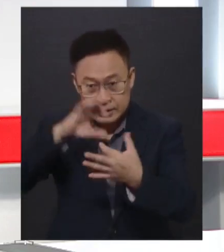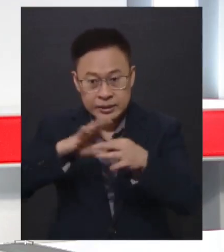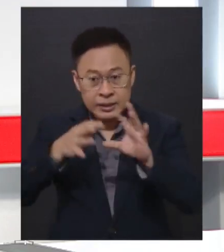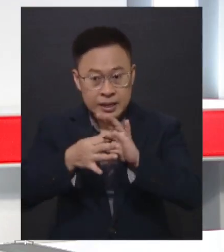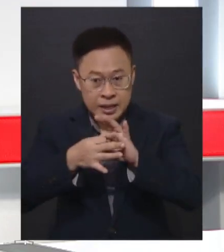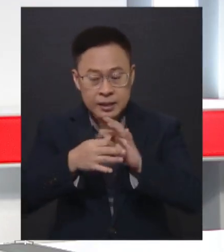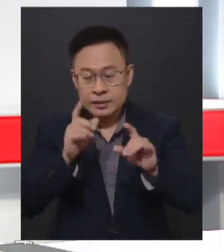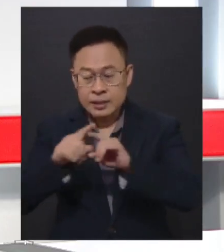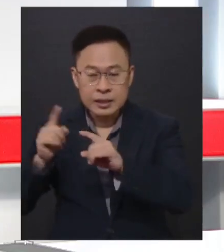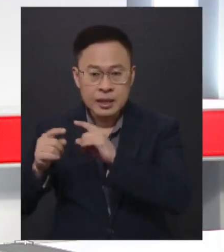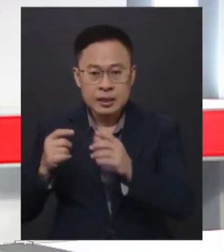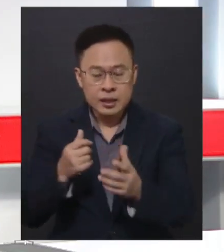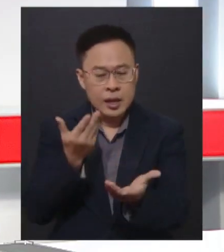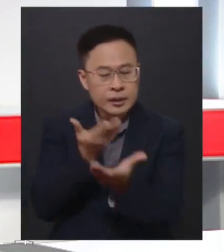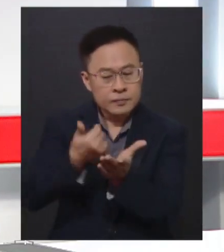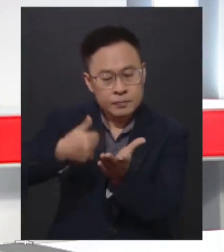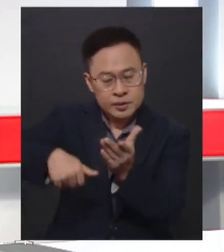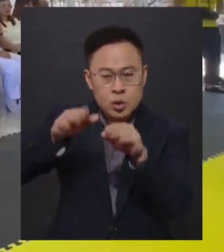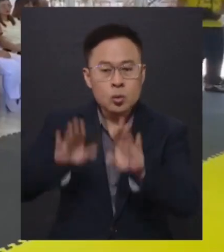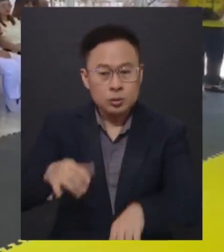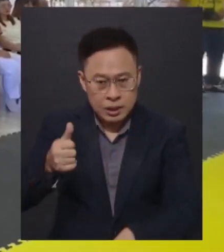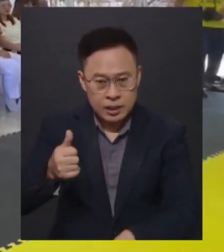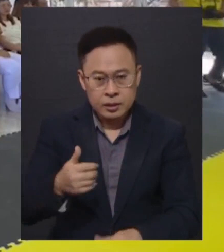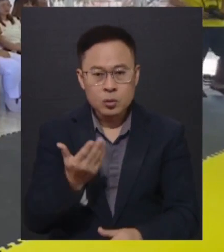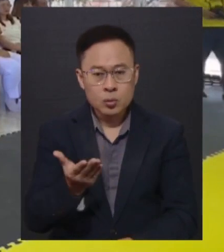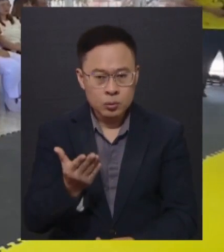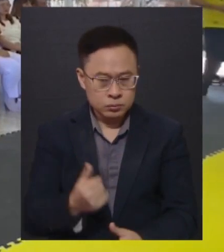ปถึงค่าการศึกษาบุตรด้วยค่ะ